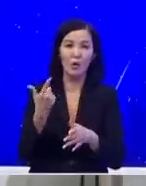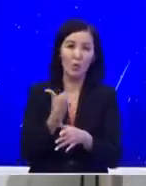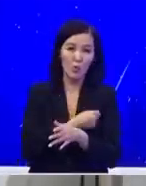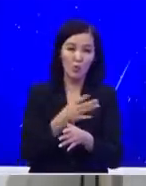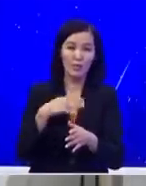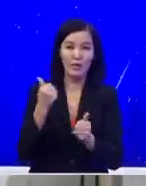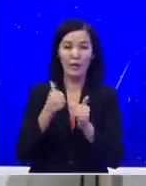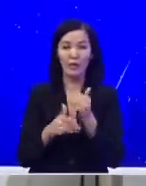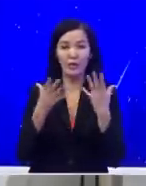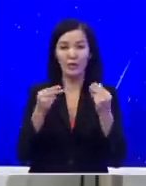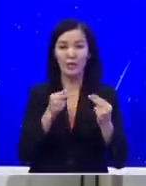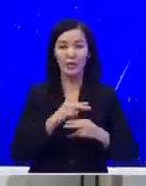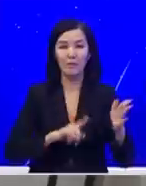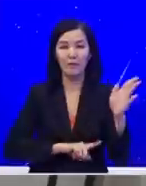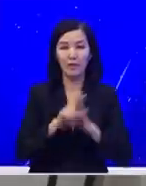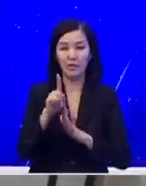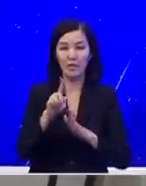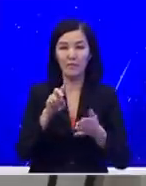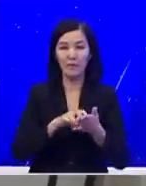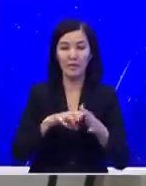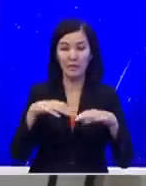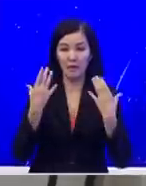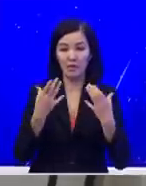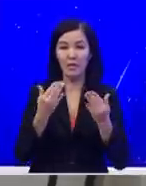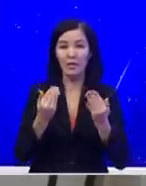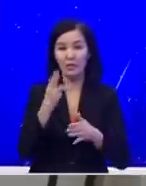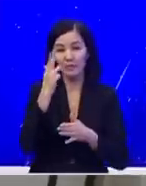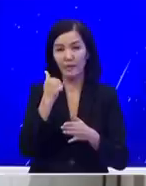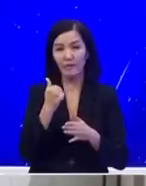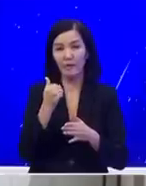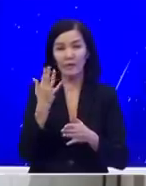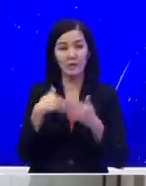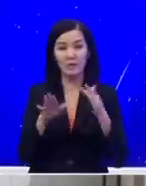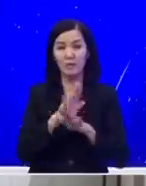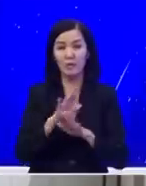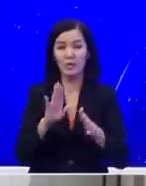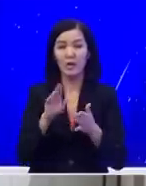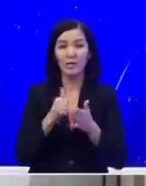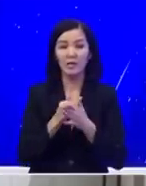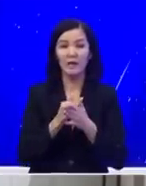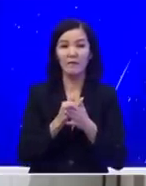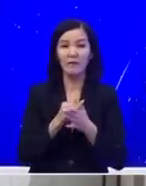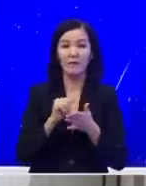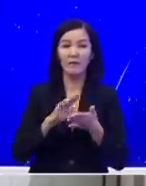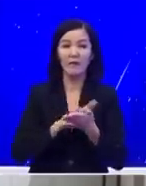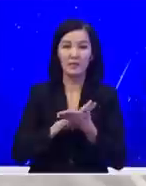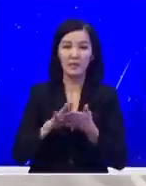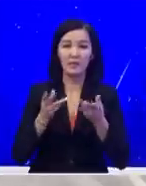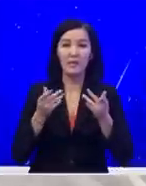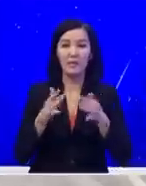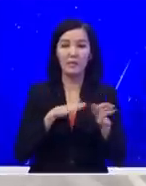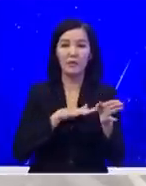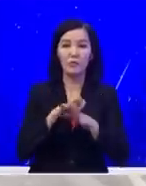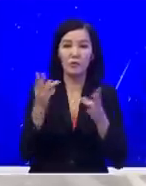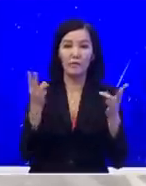мы каждый день. Вначале, безусловно, было страшно, но сейчас мы уже привыкли. Никто не бежит с работы. Главное – это соблюдать все санитарные требования.